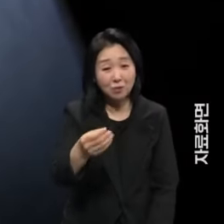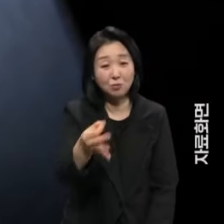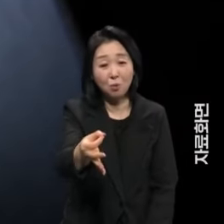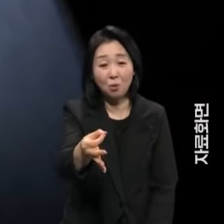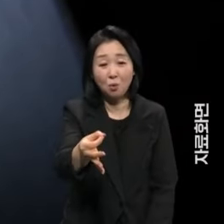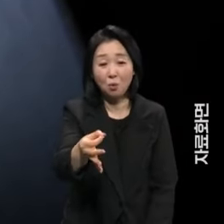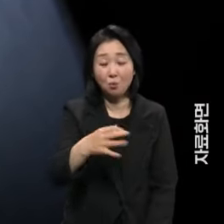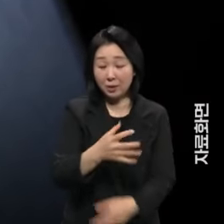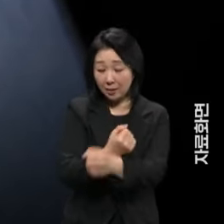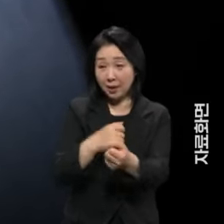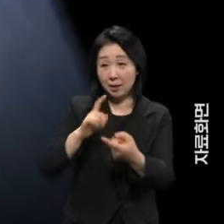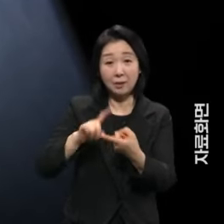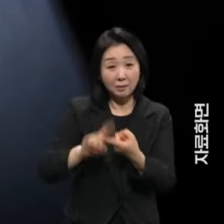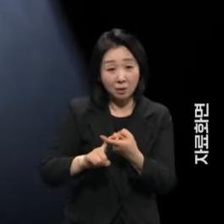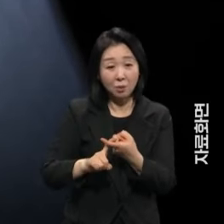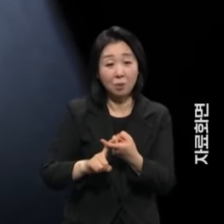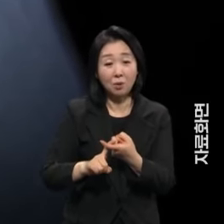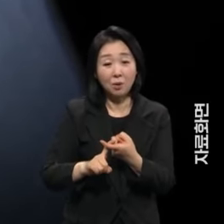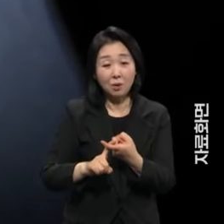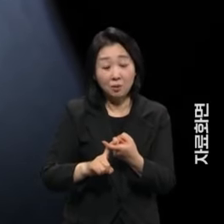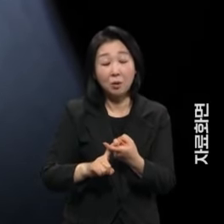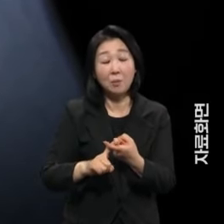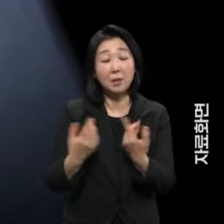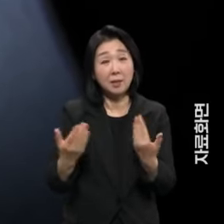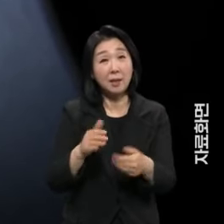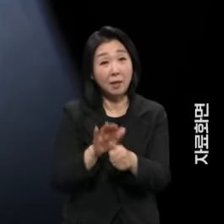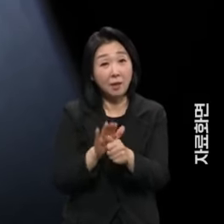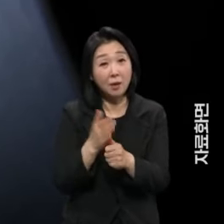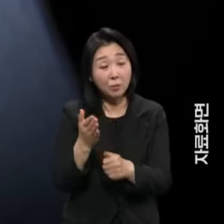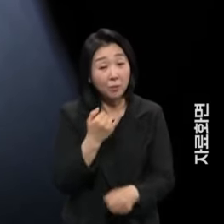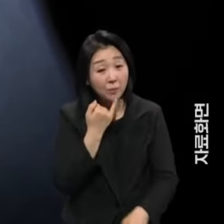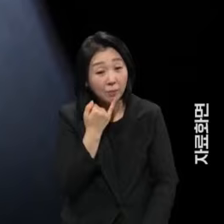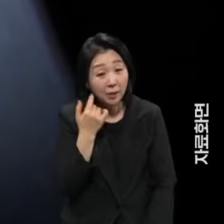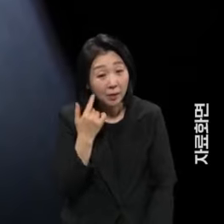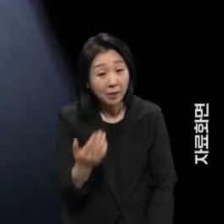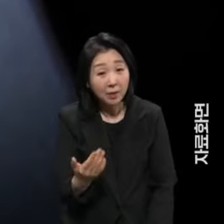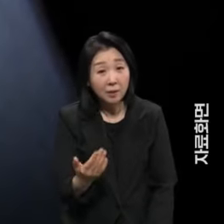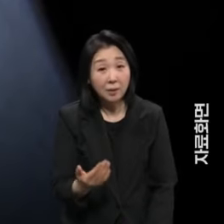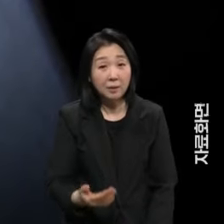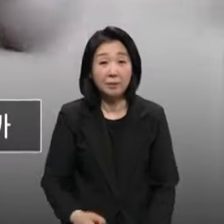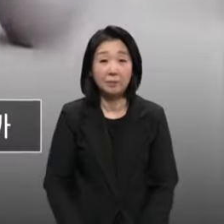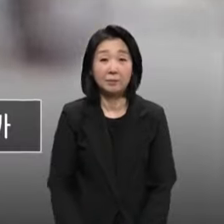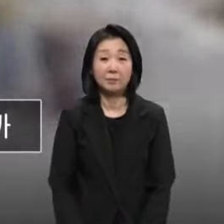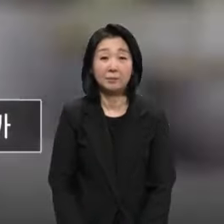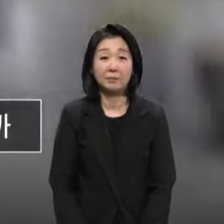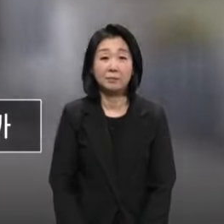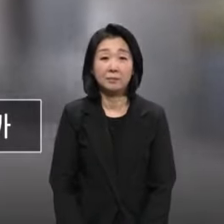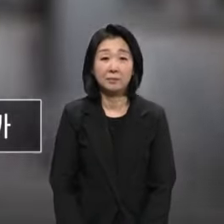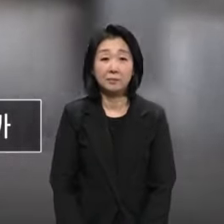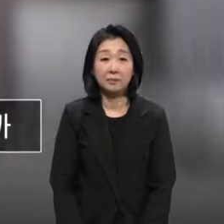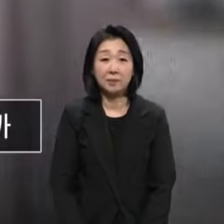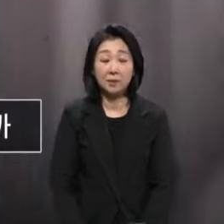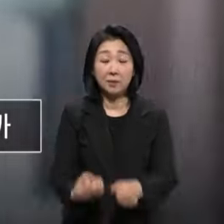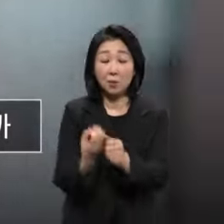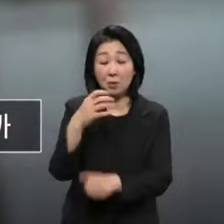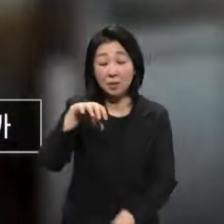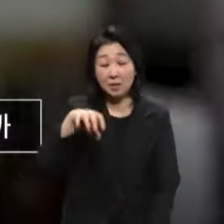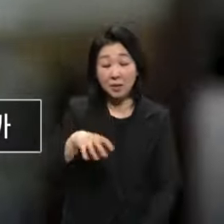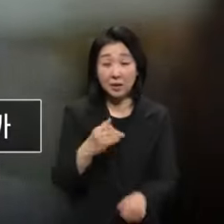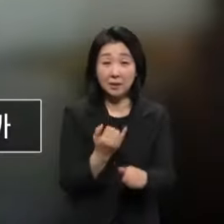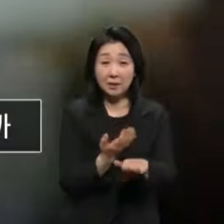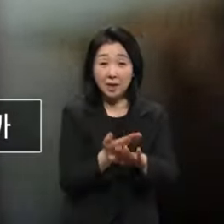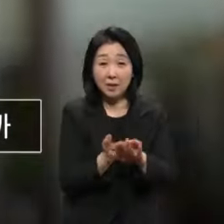그 계약하신 내용대로 그러면 제가 처리를 도와드려야 되는데 그렇게 해드릴까요, 신부님? 이 웨딩홀에서 결혼했던 다른